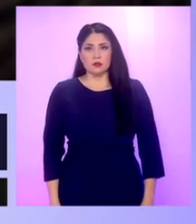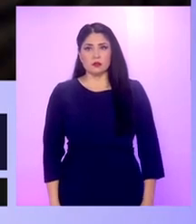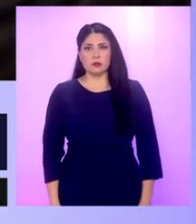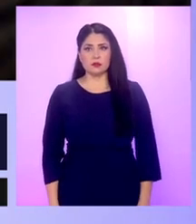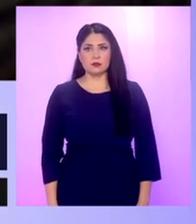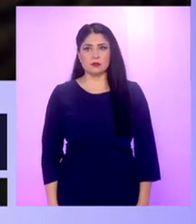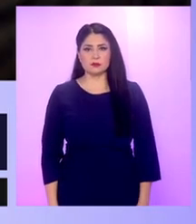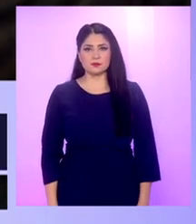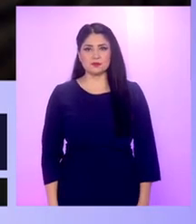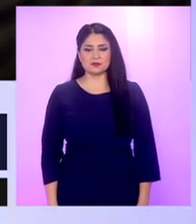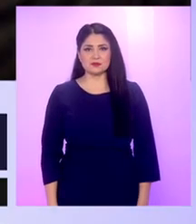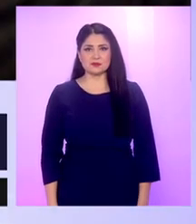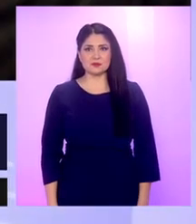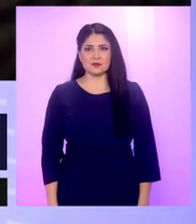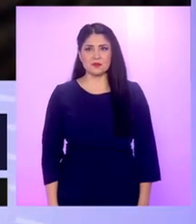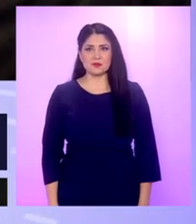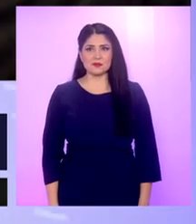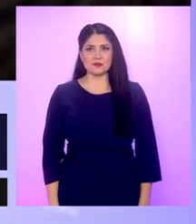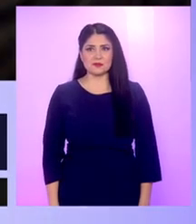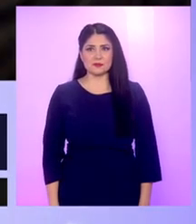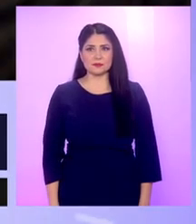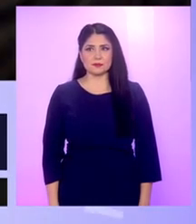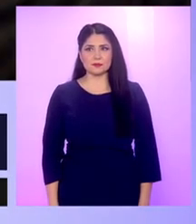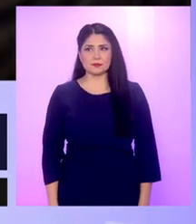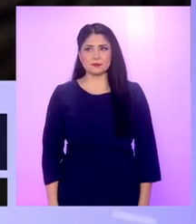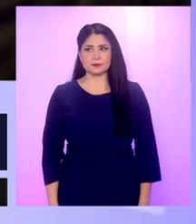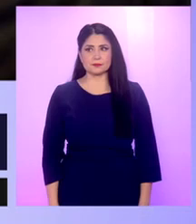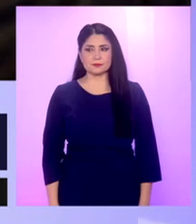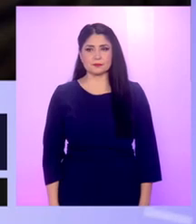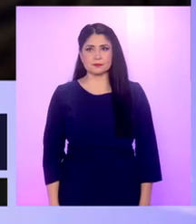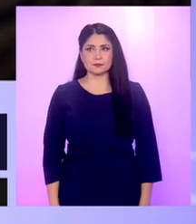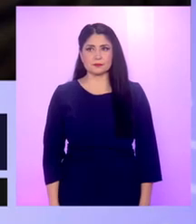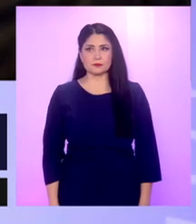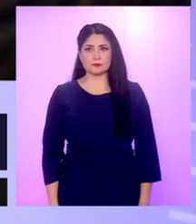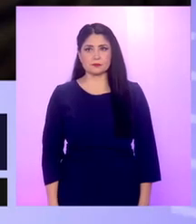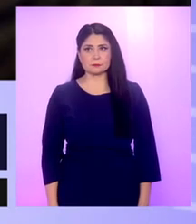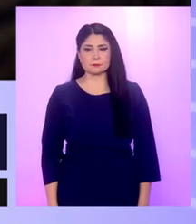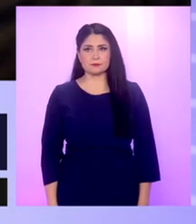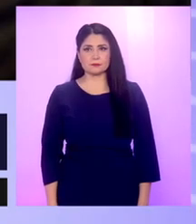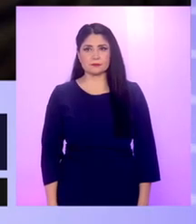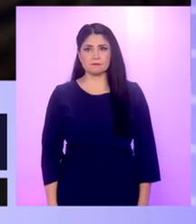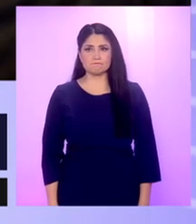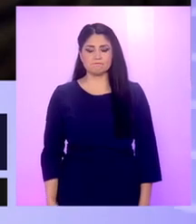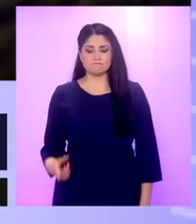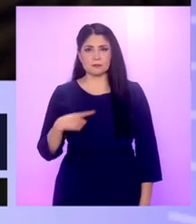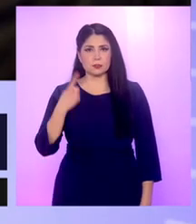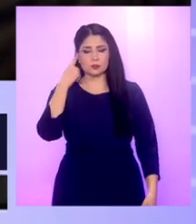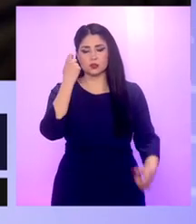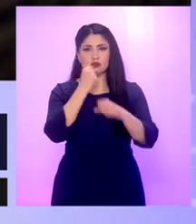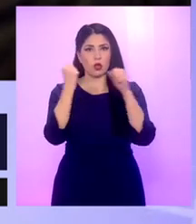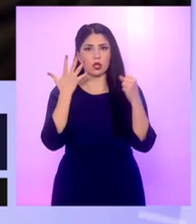Domnule Cojocaru, stimate colege, e teribil ce